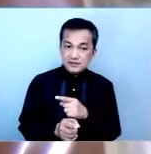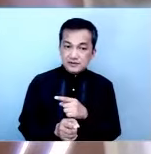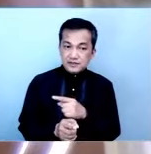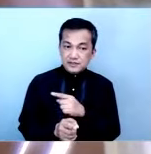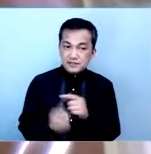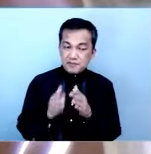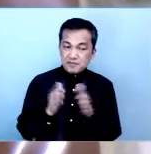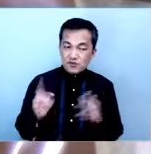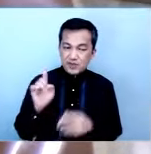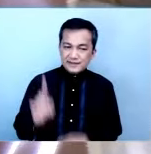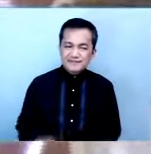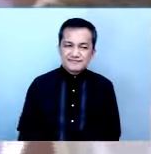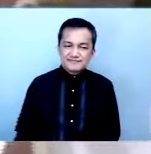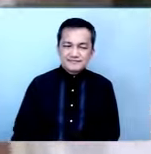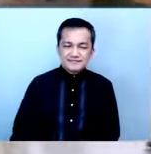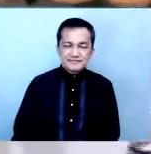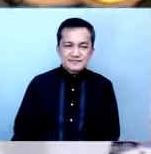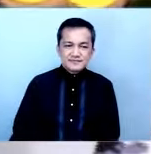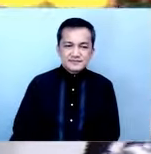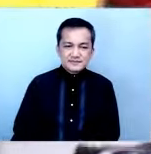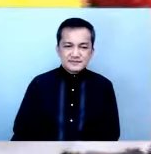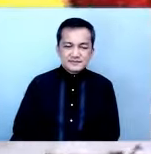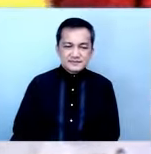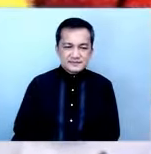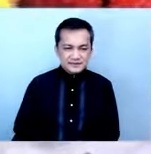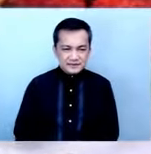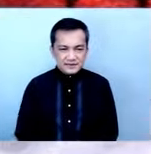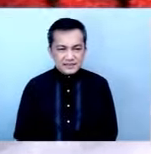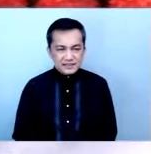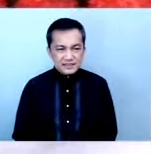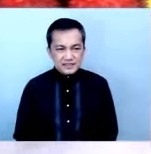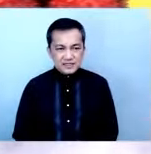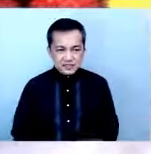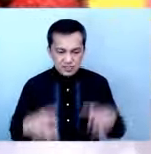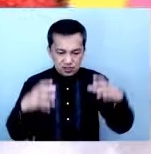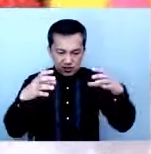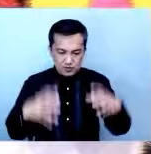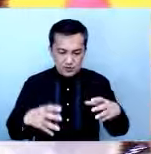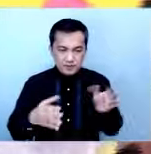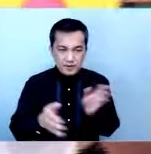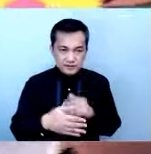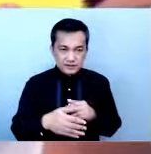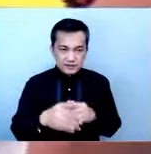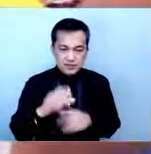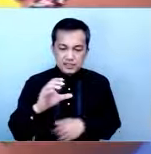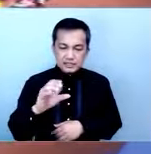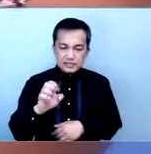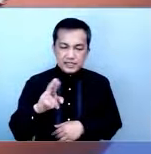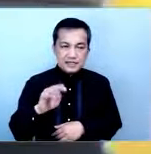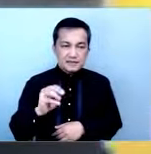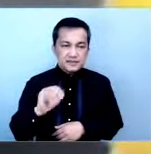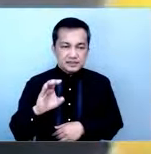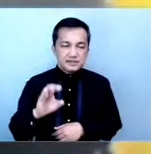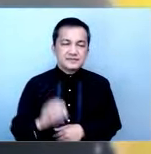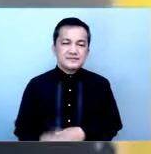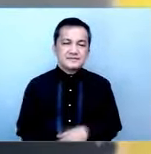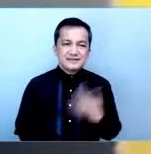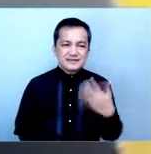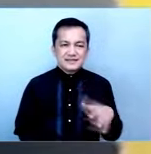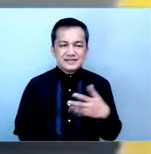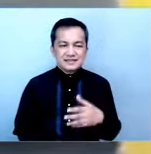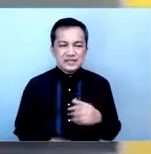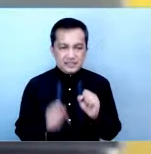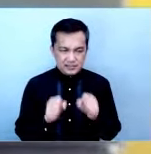one. So, ang kagandahan is it's a ceramic container. Okay. And it comes with this packaging. So you can reuse the